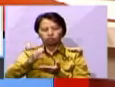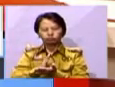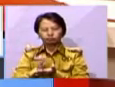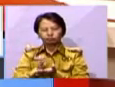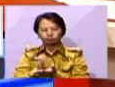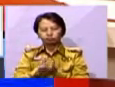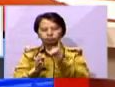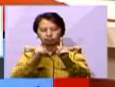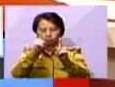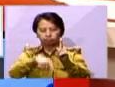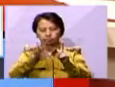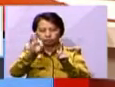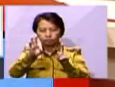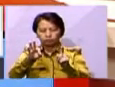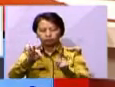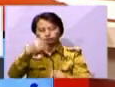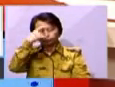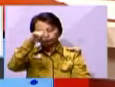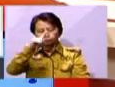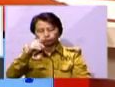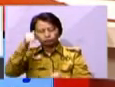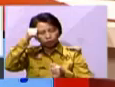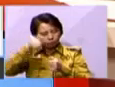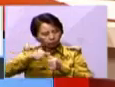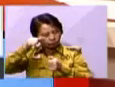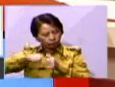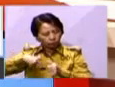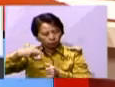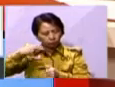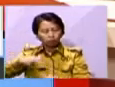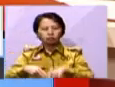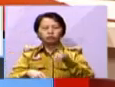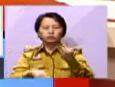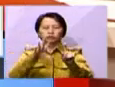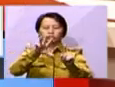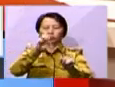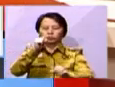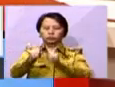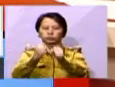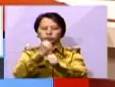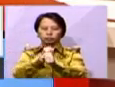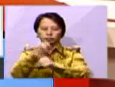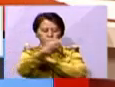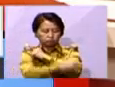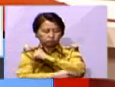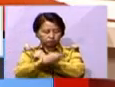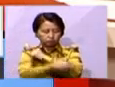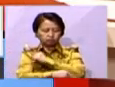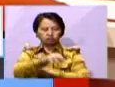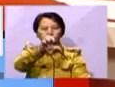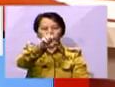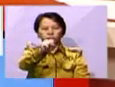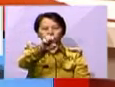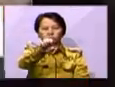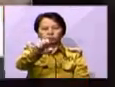pada 1 September ini. Ia bagi mengimbau sejarah 150 tahun negeri-negeri Selat.